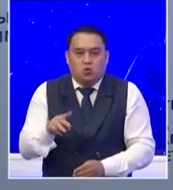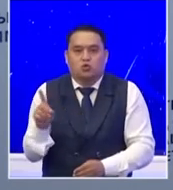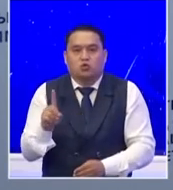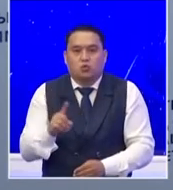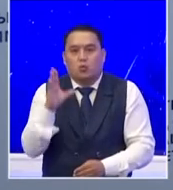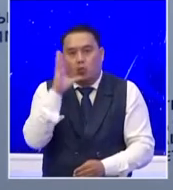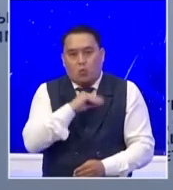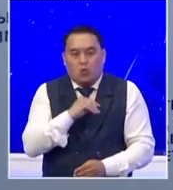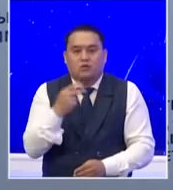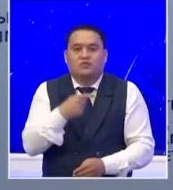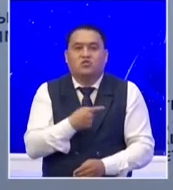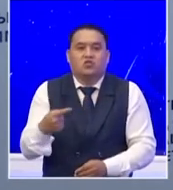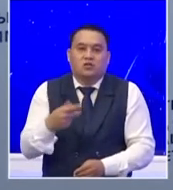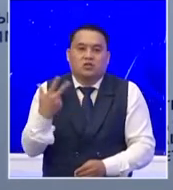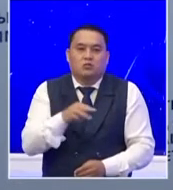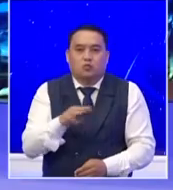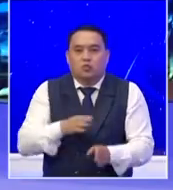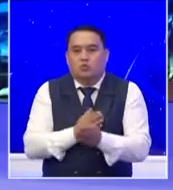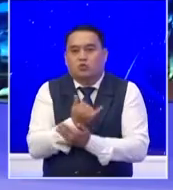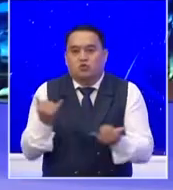мог в течение 30 минут обслуживаться.